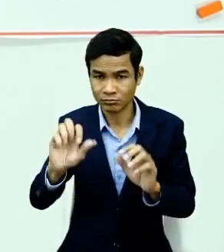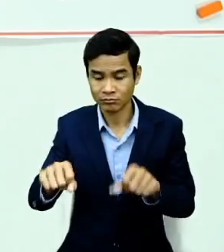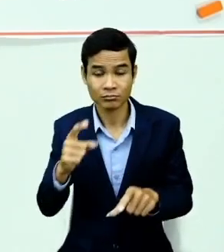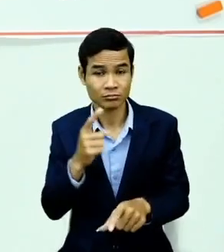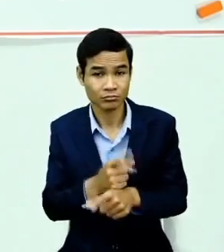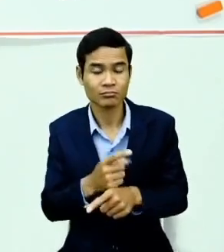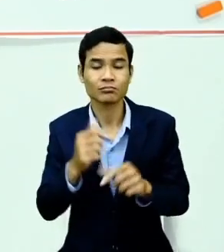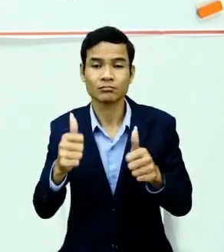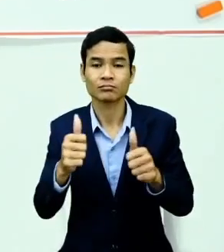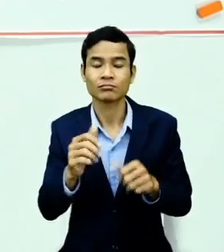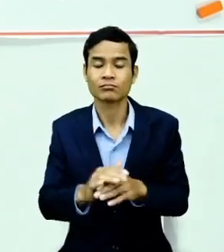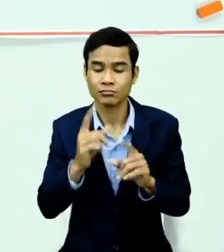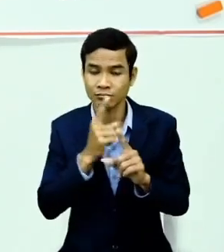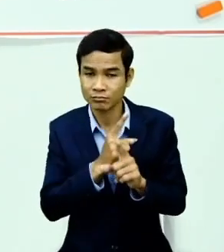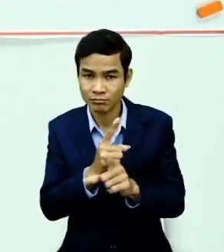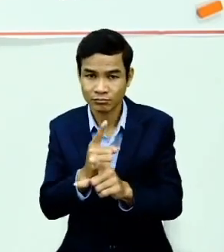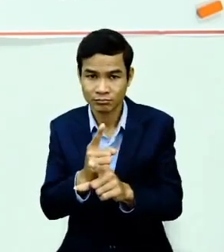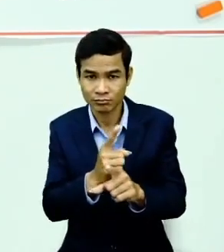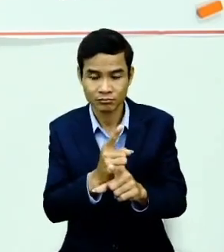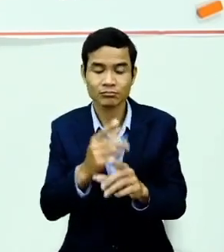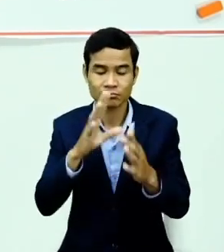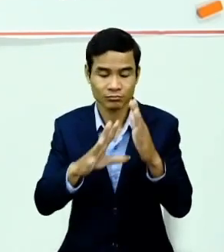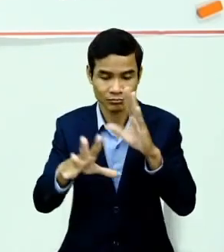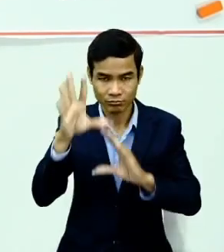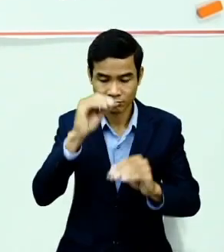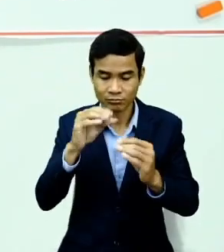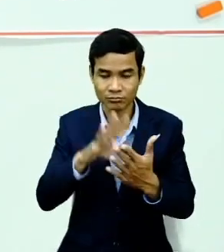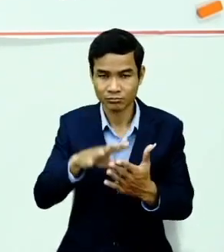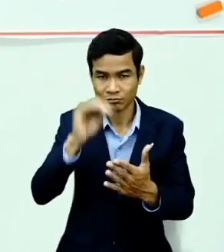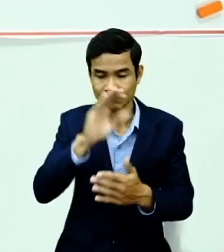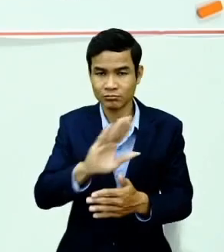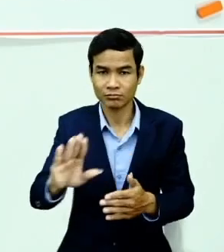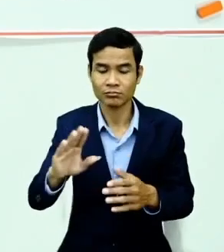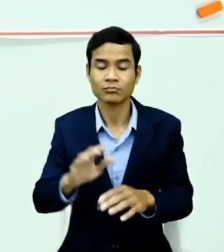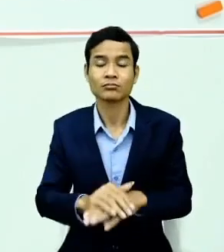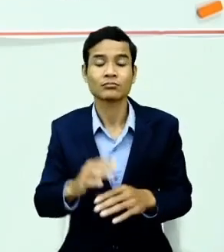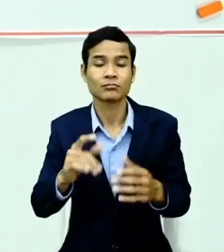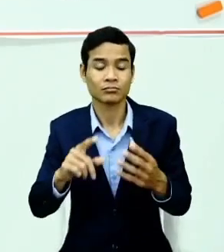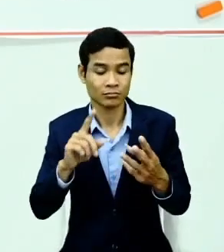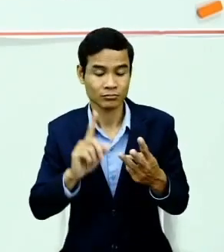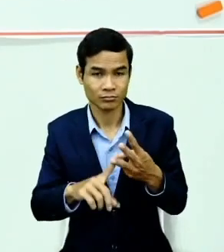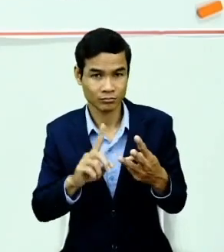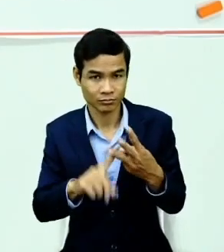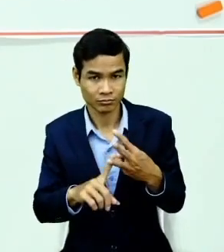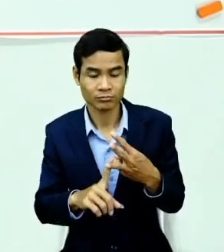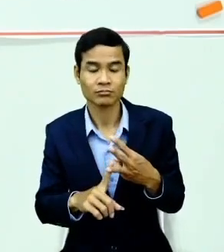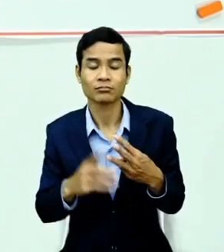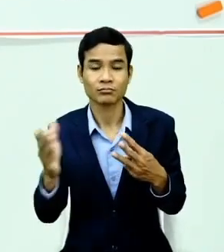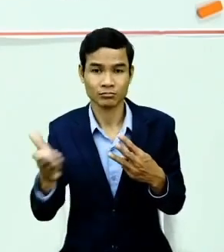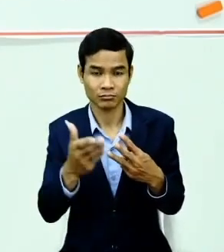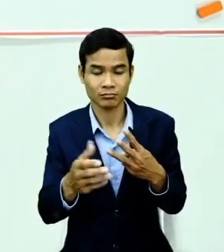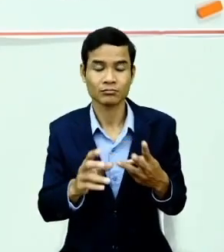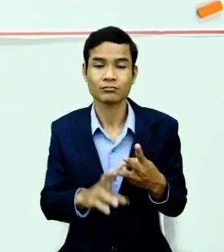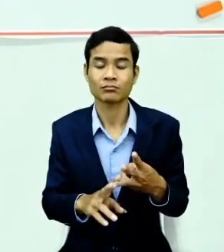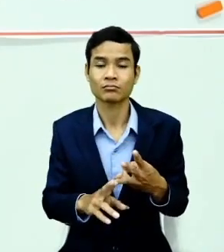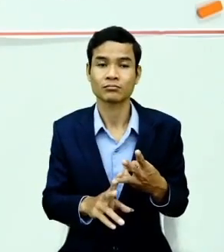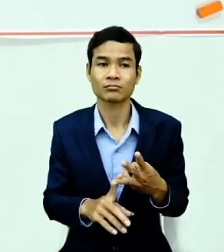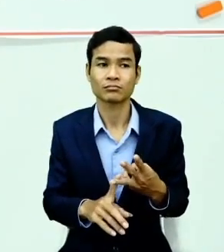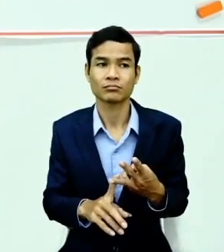nè chà nâng tam đan ca sắc xa rồi bỏ con chà tóc bánh tơ tơ xâm nô tì bấy